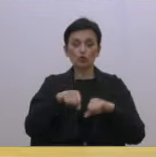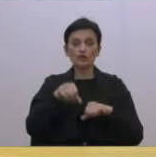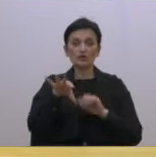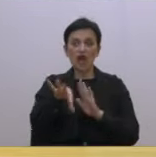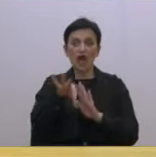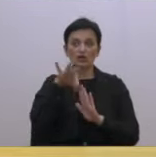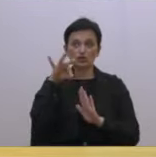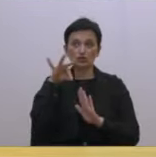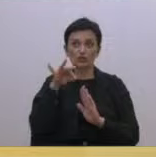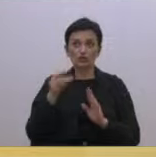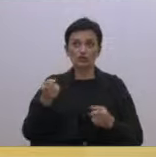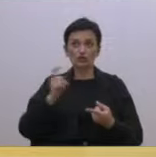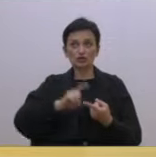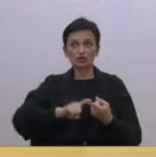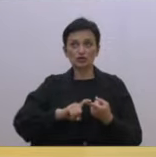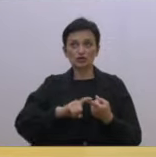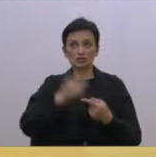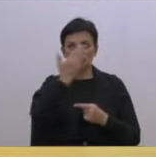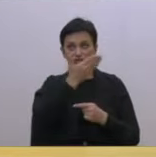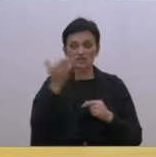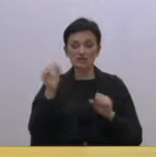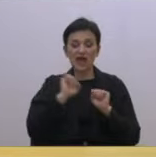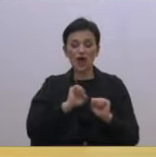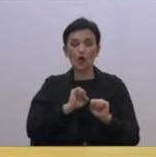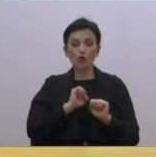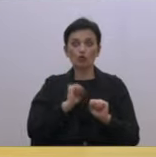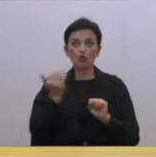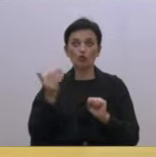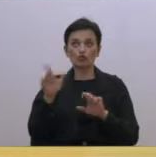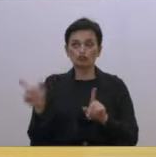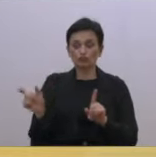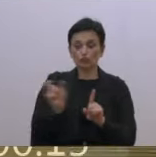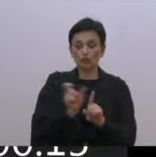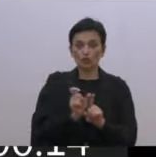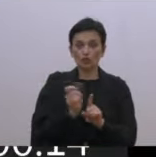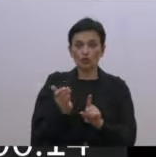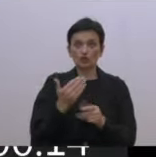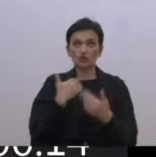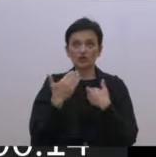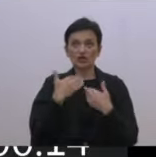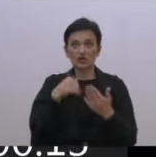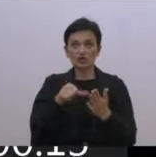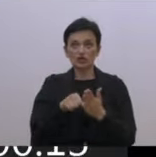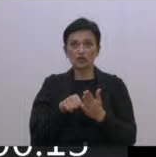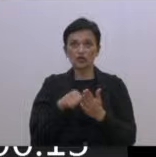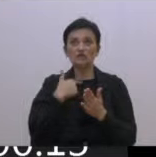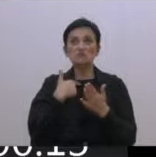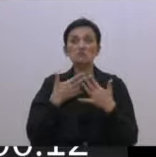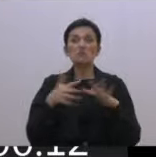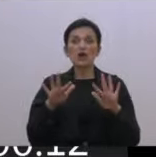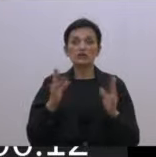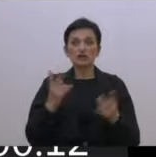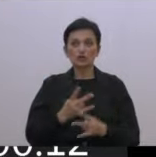არჩევის შესახებ სახალხო დამცველის კვოტით. გთხოვთ ჩართოთ კენჭისყრის რეჟიმი, ყურადღება, მაღალი კვორუმი არის